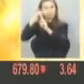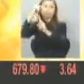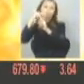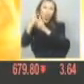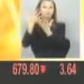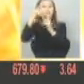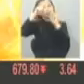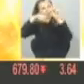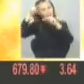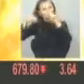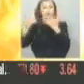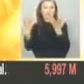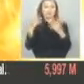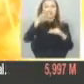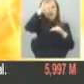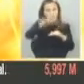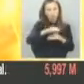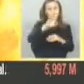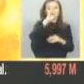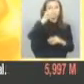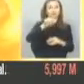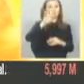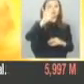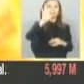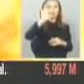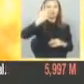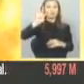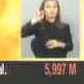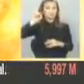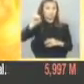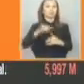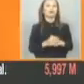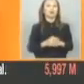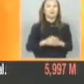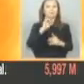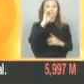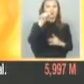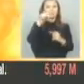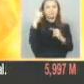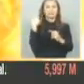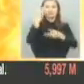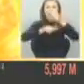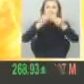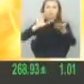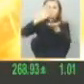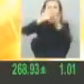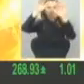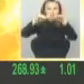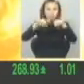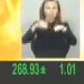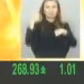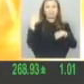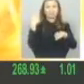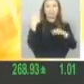ปรับตัวลงไป 6.94 จุดมูลค่าการซื้อขายปานกลางค่ะ 1,726 ล้านบาทห้าอันดับซื้ออันซื้อขายที่สูงสุด